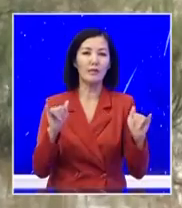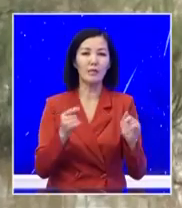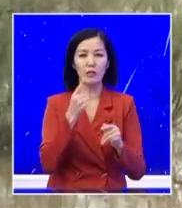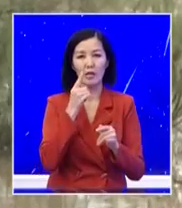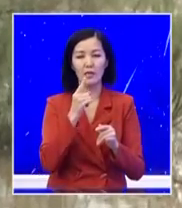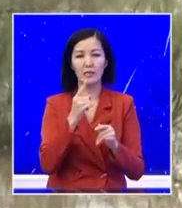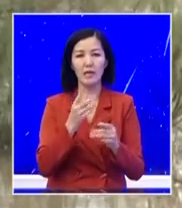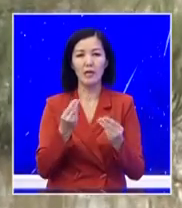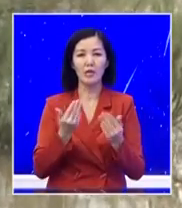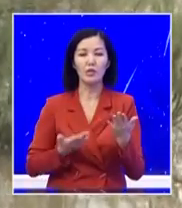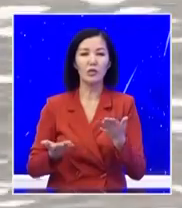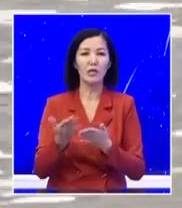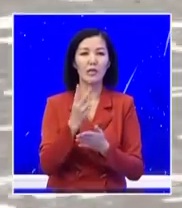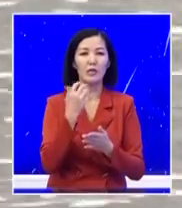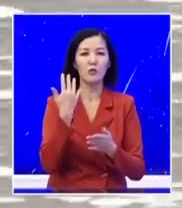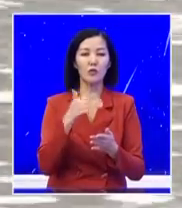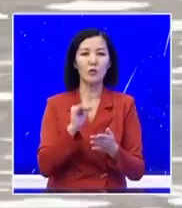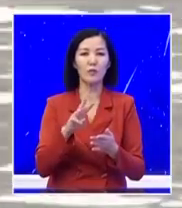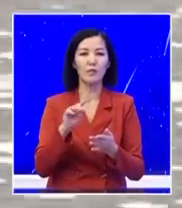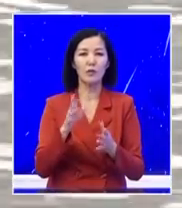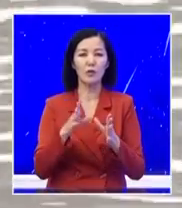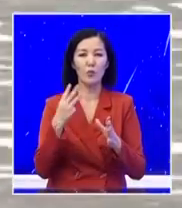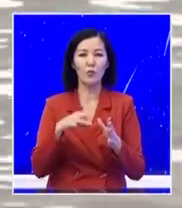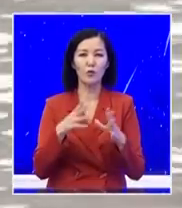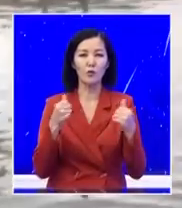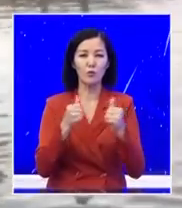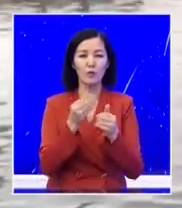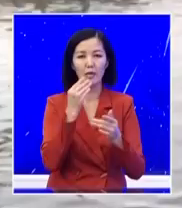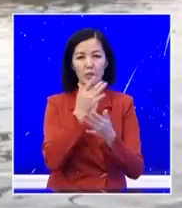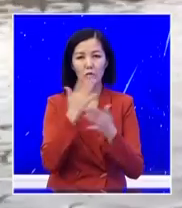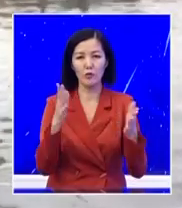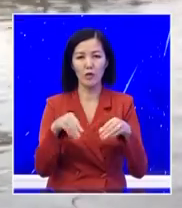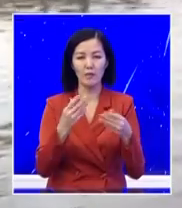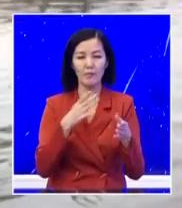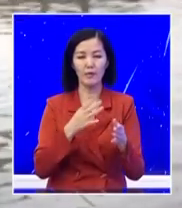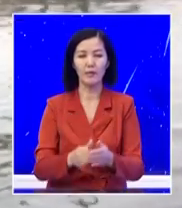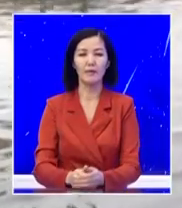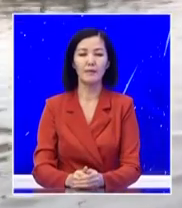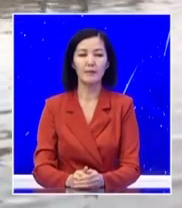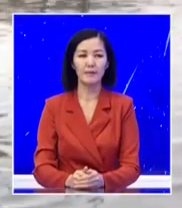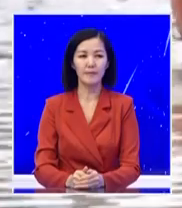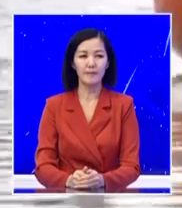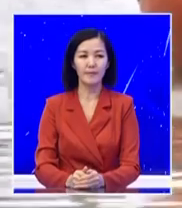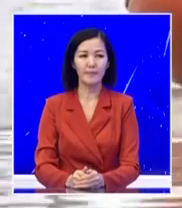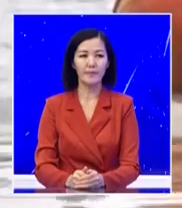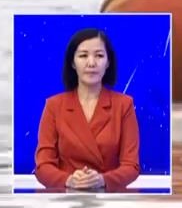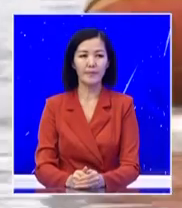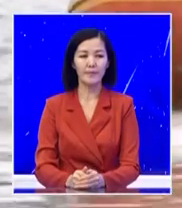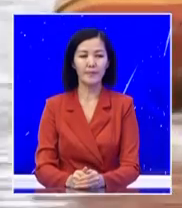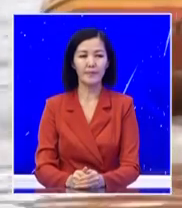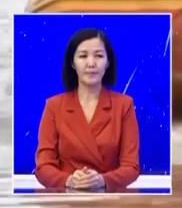Жақында қорға жиналған 250 мың теңгеге 30 отбасыға азық түлік алып берді.